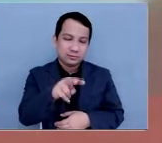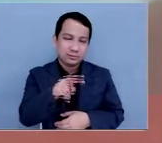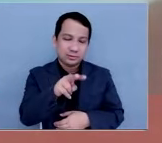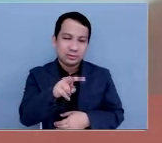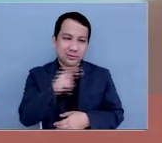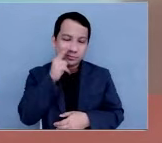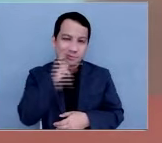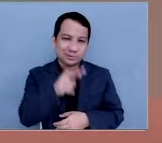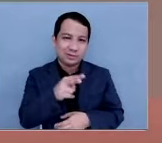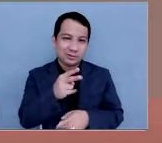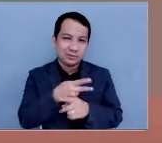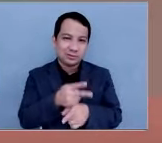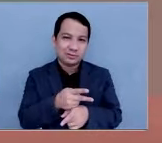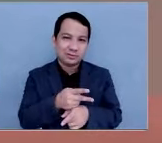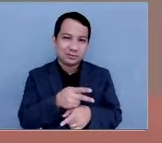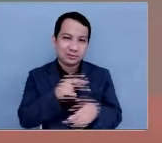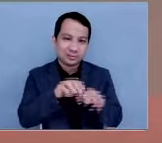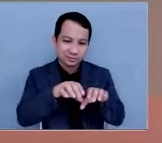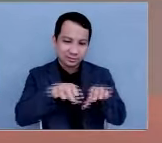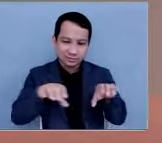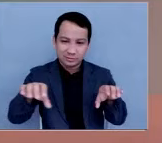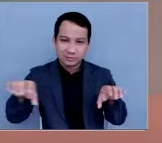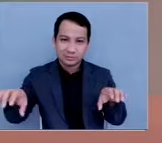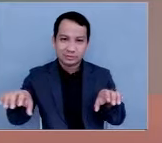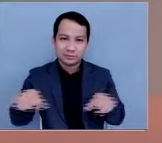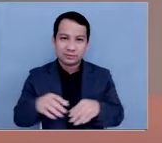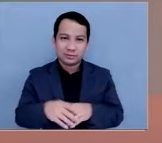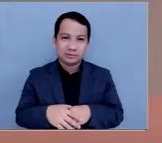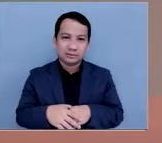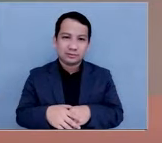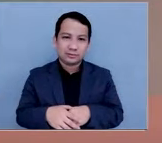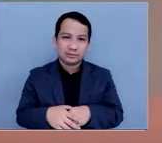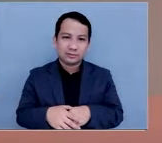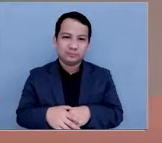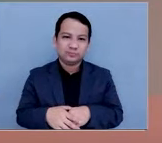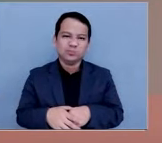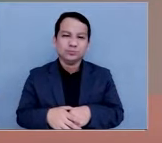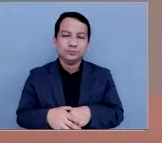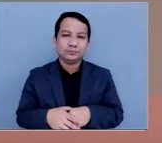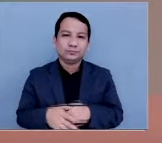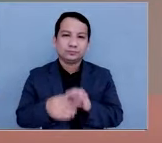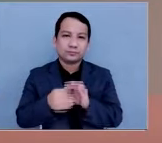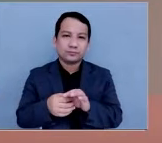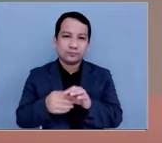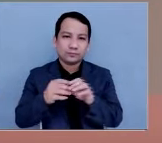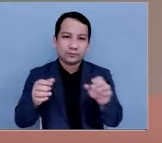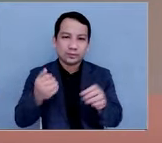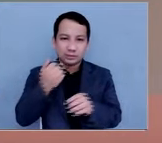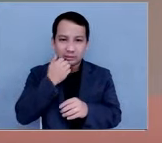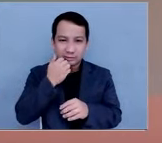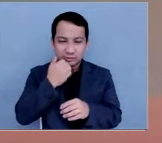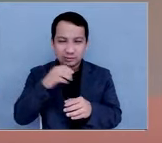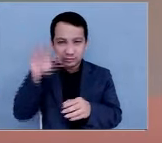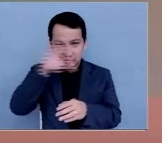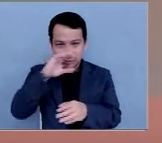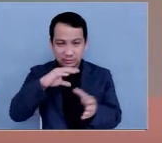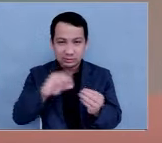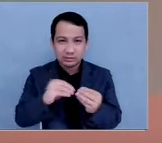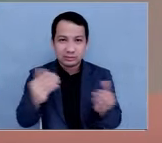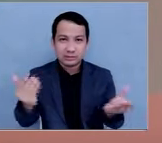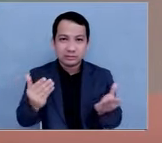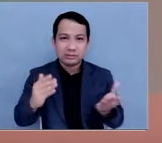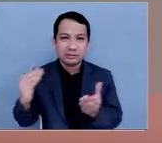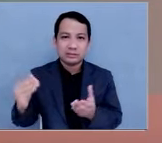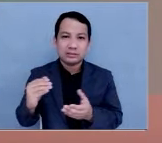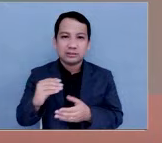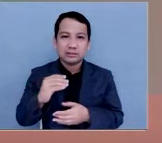mga produktong nakahilera sa shelf. Sabi ng ibang netizen, baka naligaw ng aisle si Muning at hinahanap lang niya kung nasaan ang mga cat